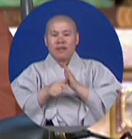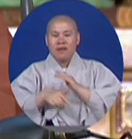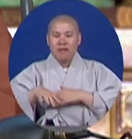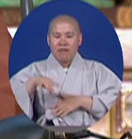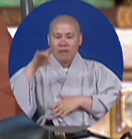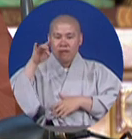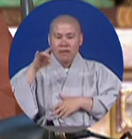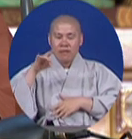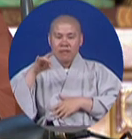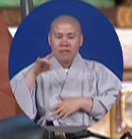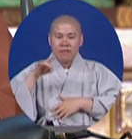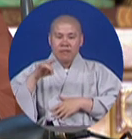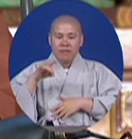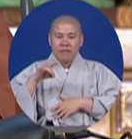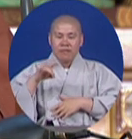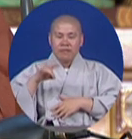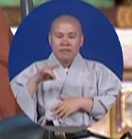처음에는